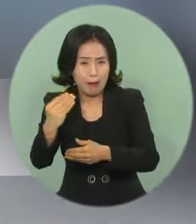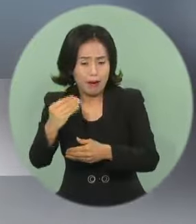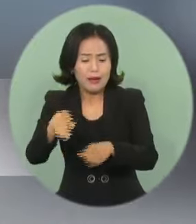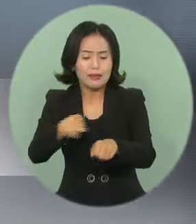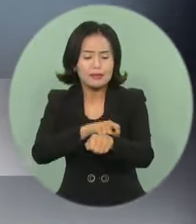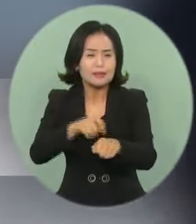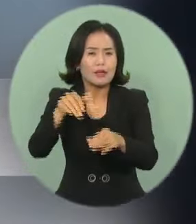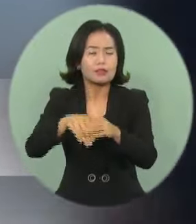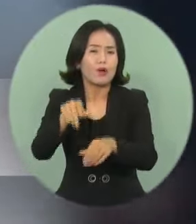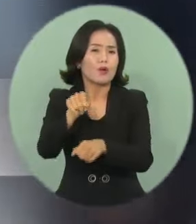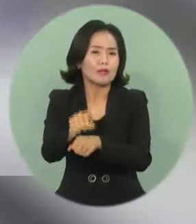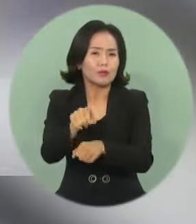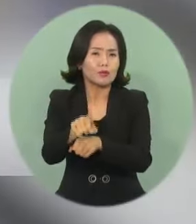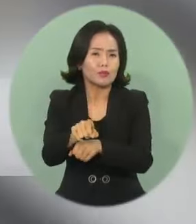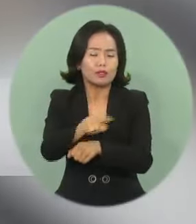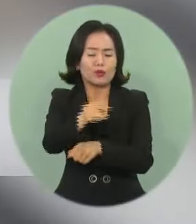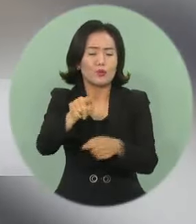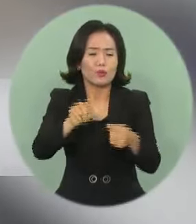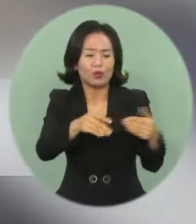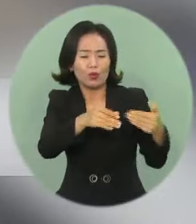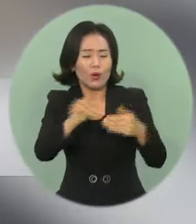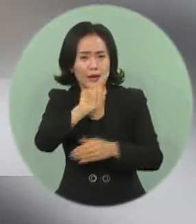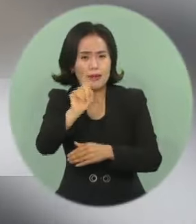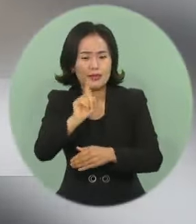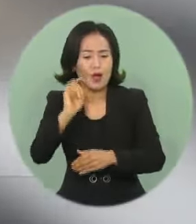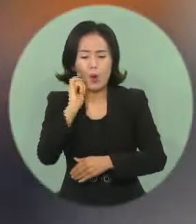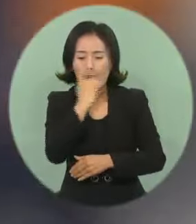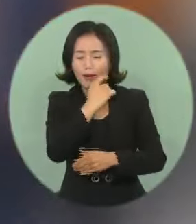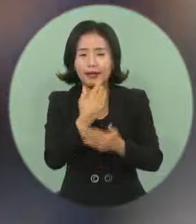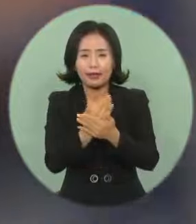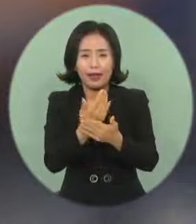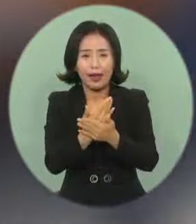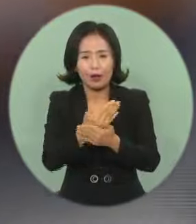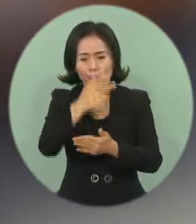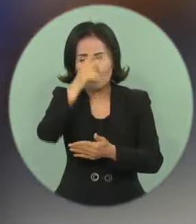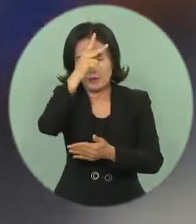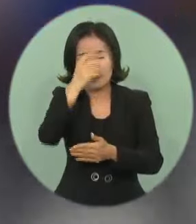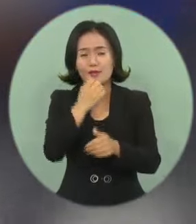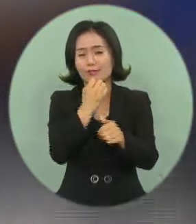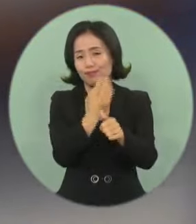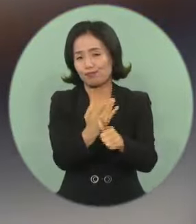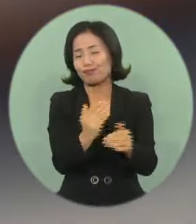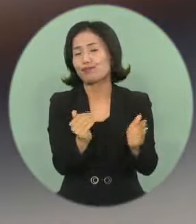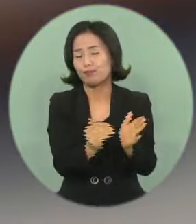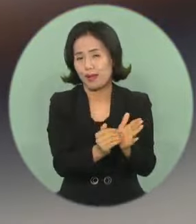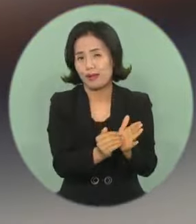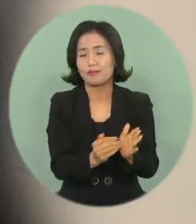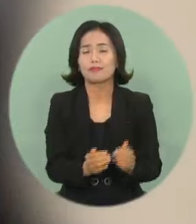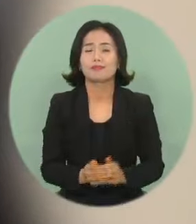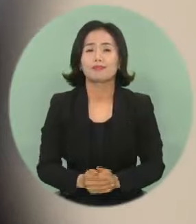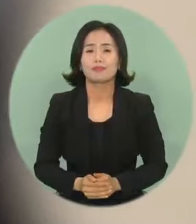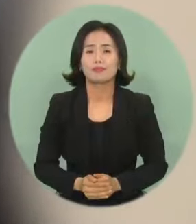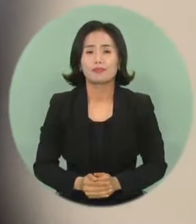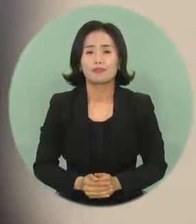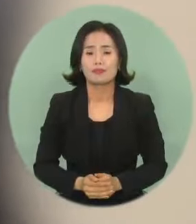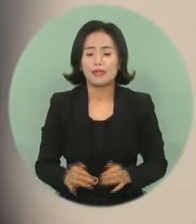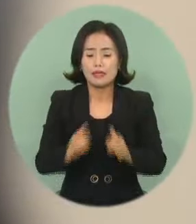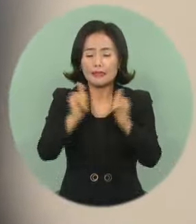캠프가 조직적으로 이들을 동원한 건 아닌지 확인해달라며 여수경찰서에 고발장을 제출했습니다.